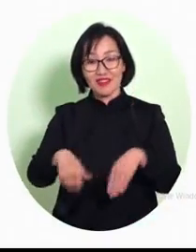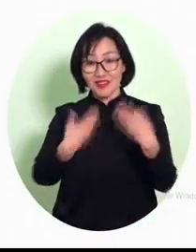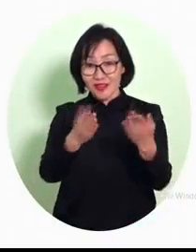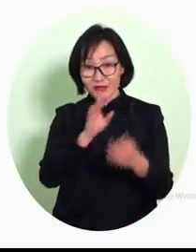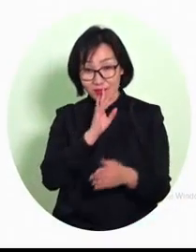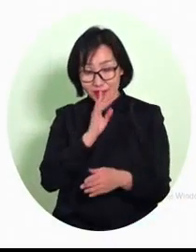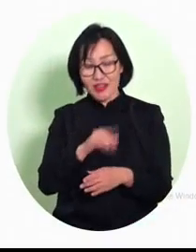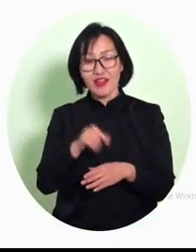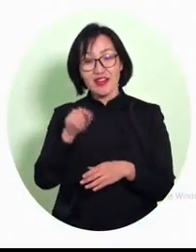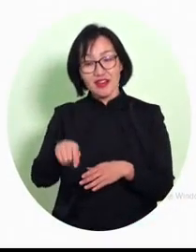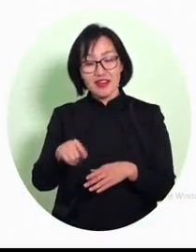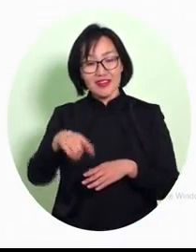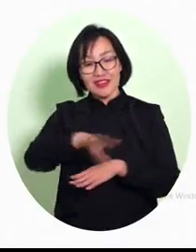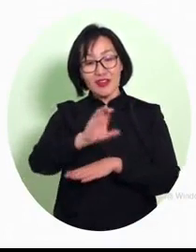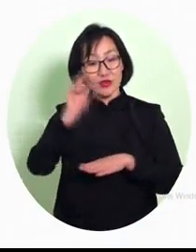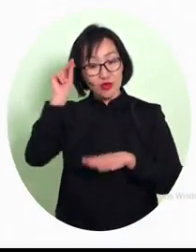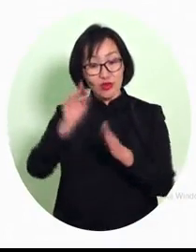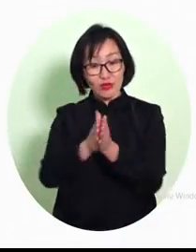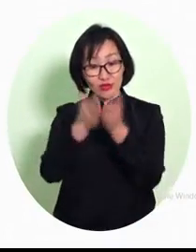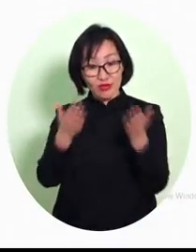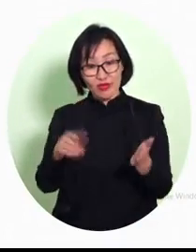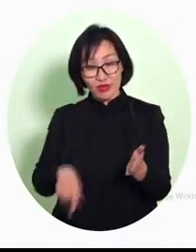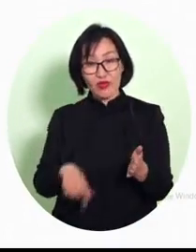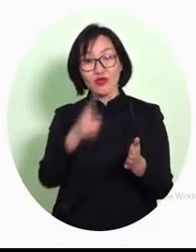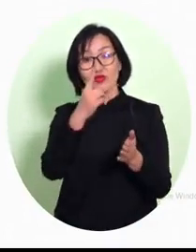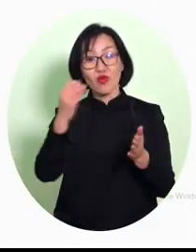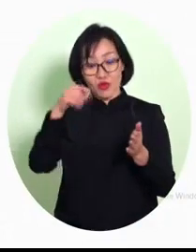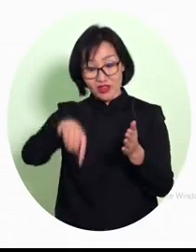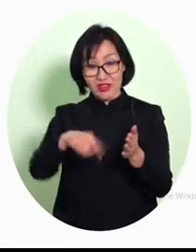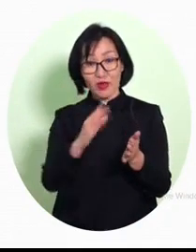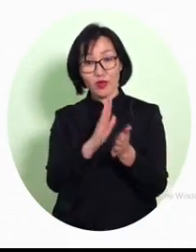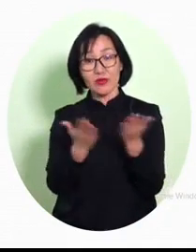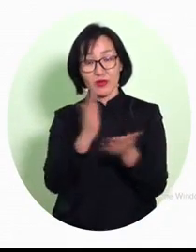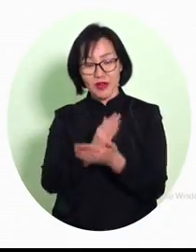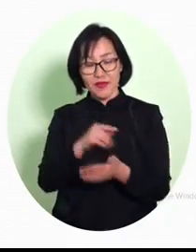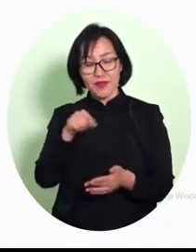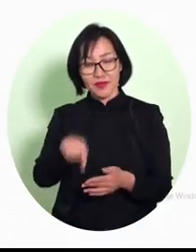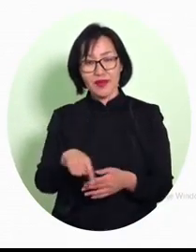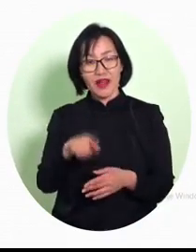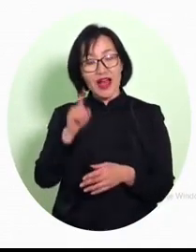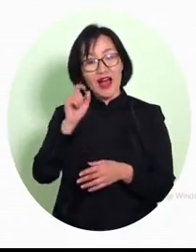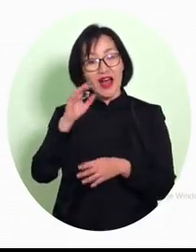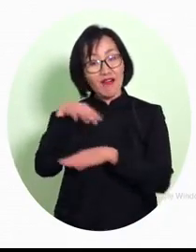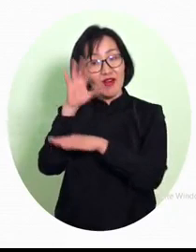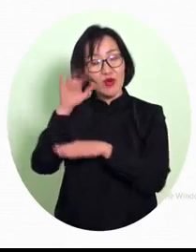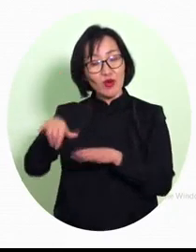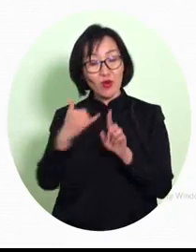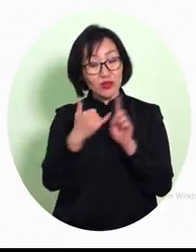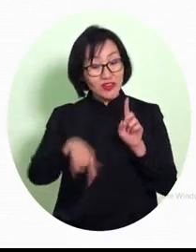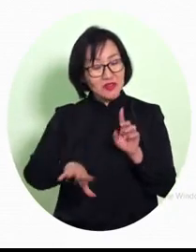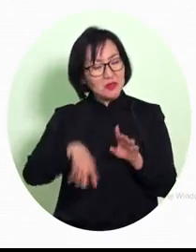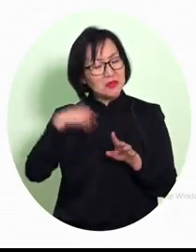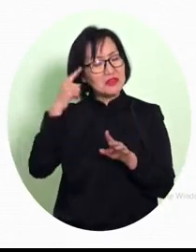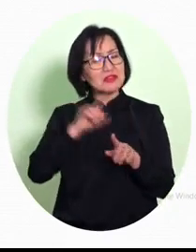авсан байна. Ингээд таавныр сурах бичгийн хуудас 109-т байгаа. За ингээд хаврын үлрэлийг бодохоор чамд